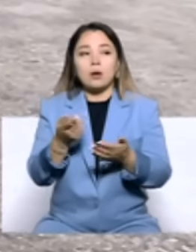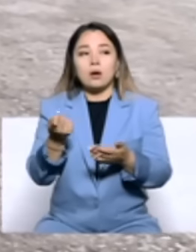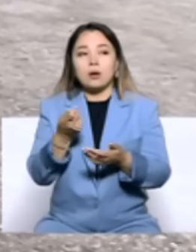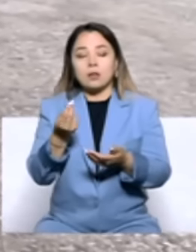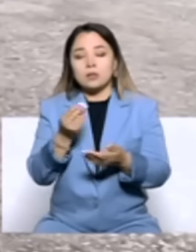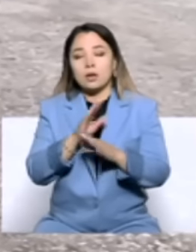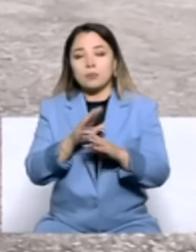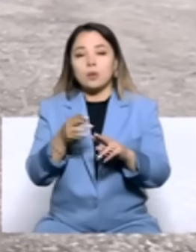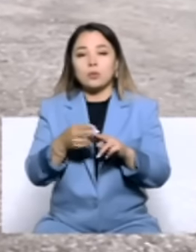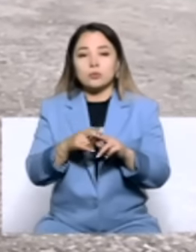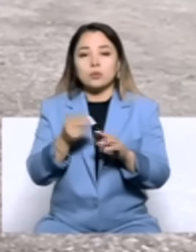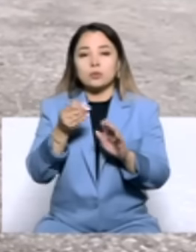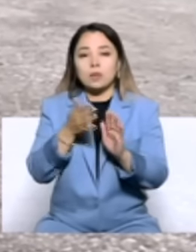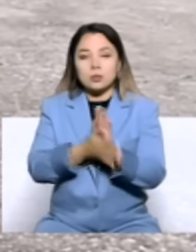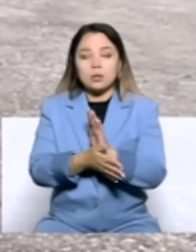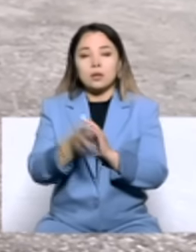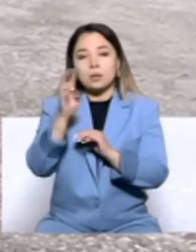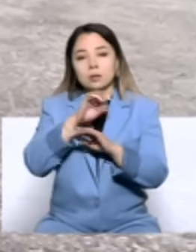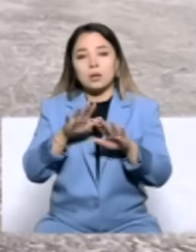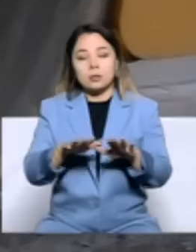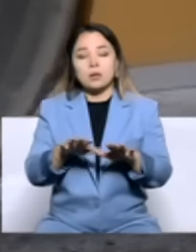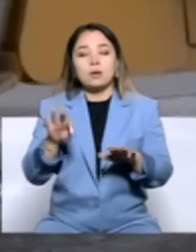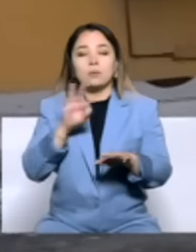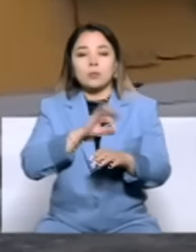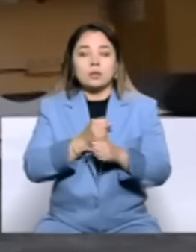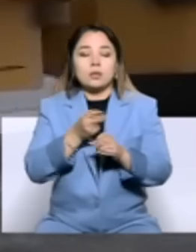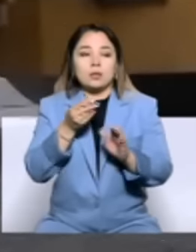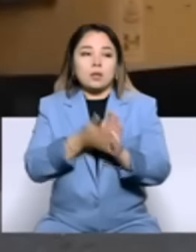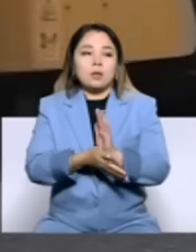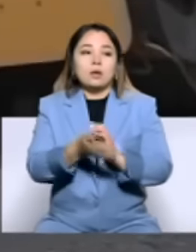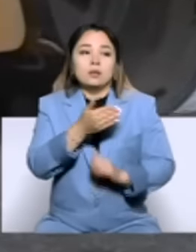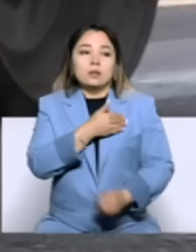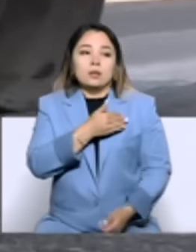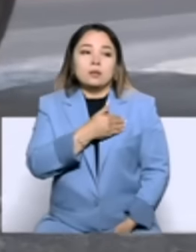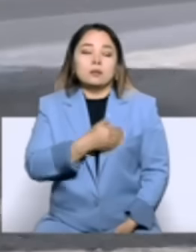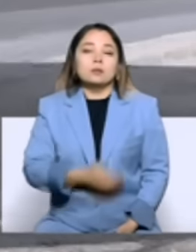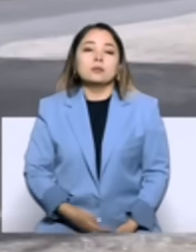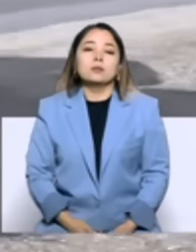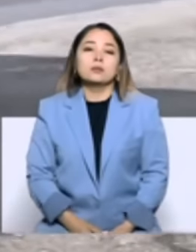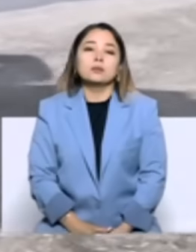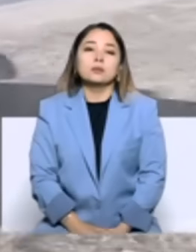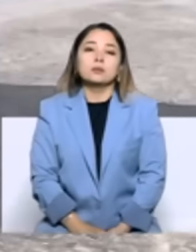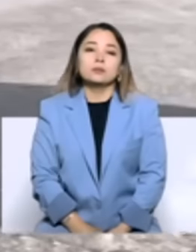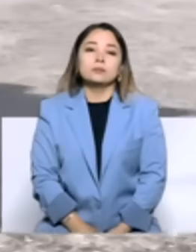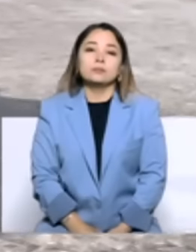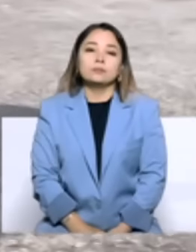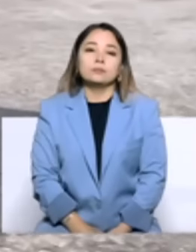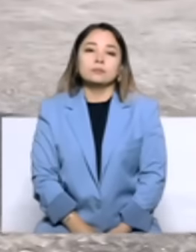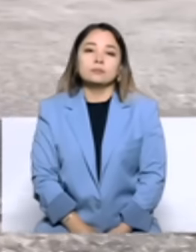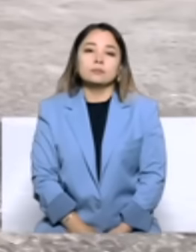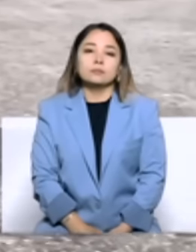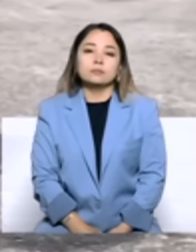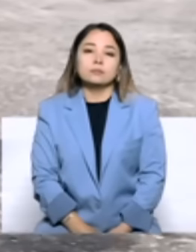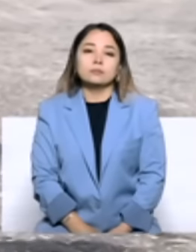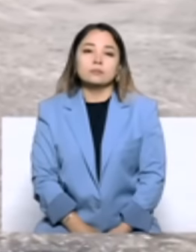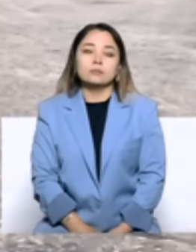емес, орнымен жұмсалып, елдің кәдесіне жарасаған екен. Дәуренбек Әбдібек, Қыдырәлі Ахметбеков, апта.